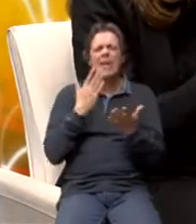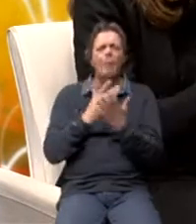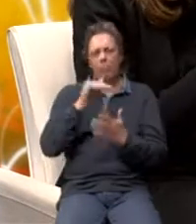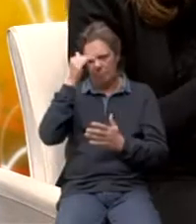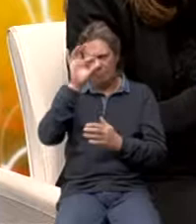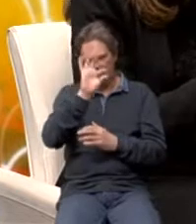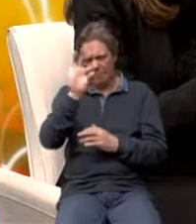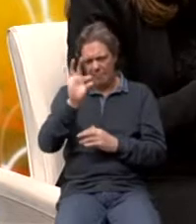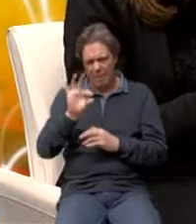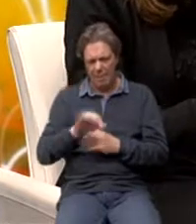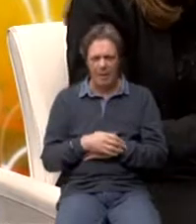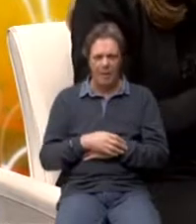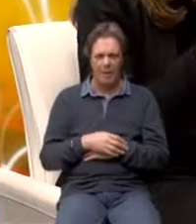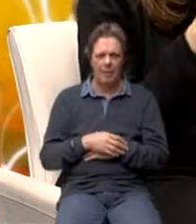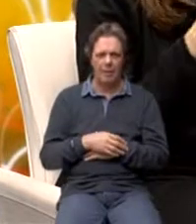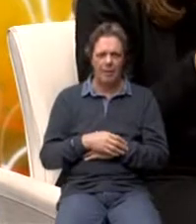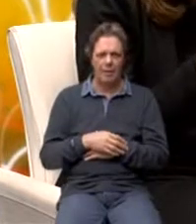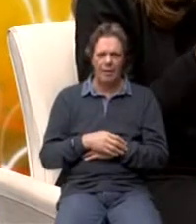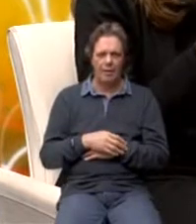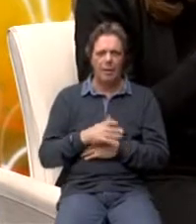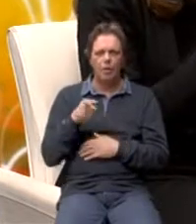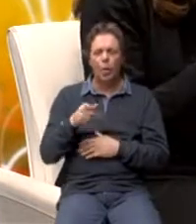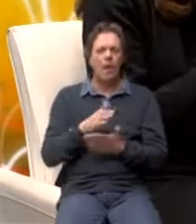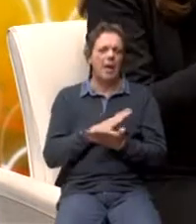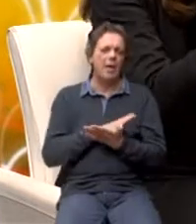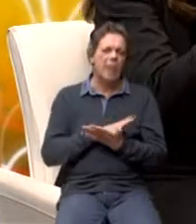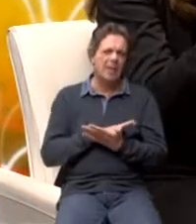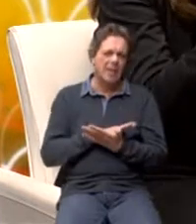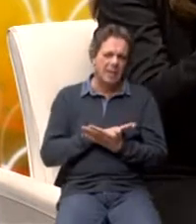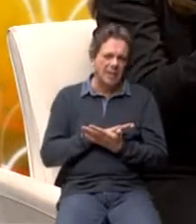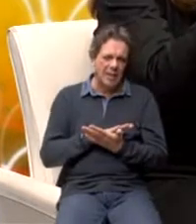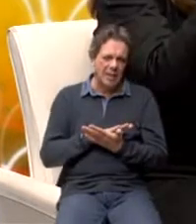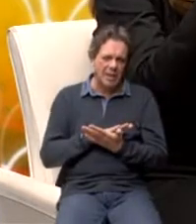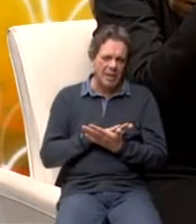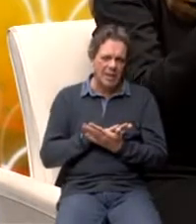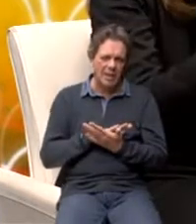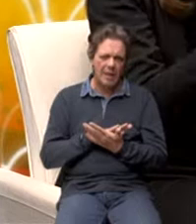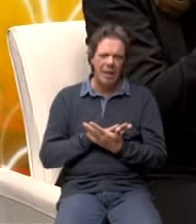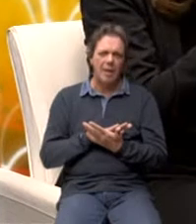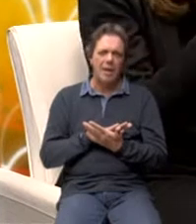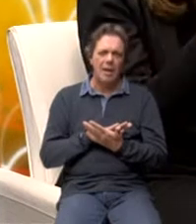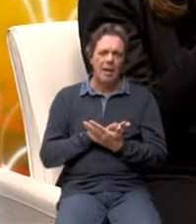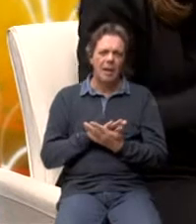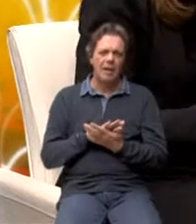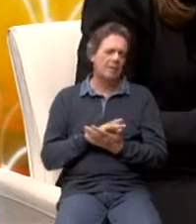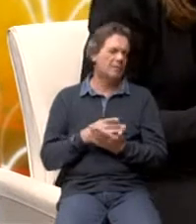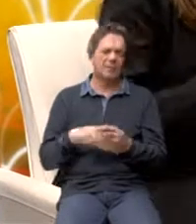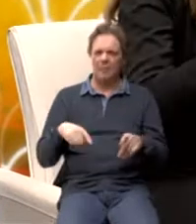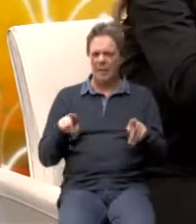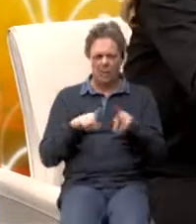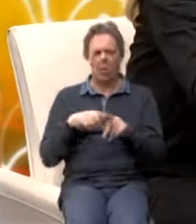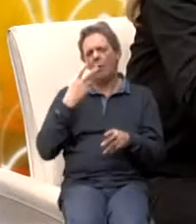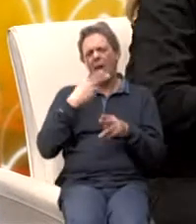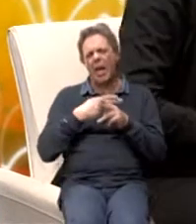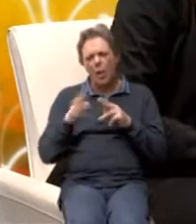Ekološki, biološki, organski, sve sinonimi. To je jednostavno isto. Sve je stavio ekološko. Biološki proizvod ili ekološki proizvod, dobro.